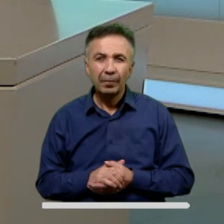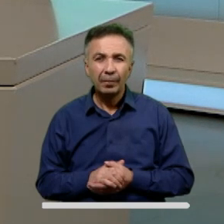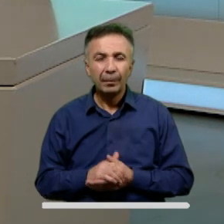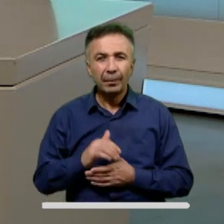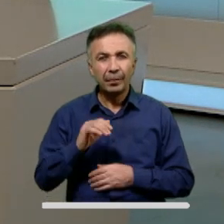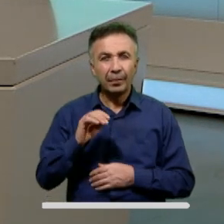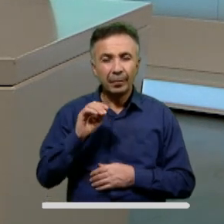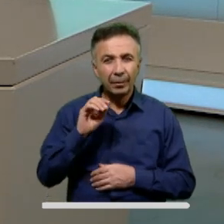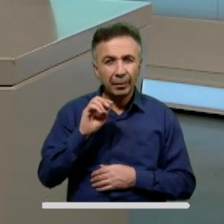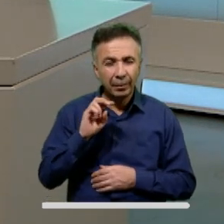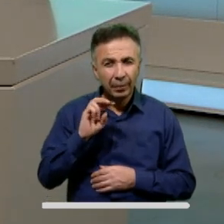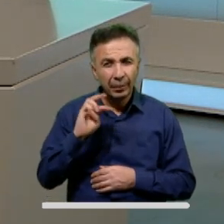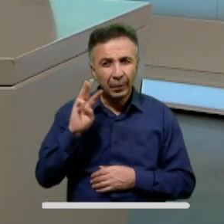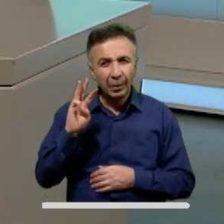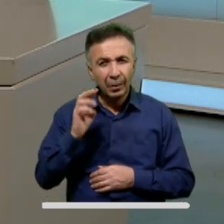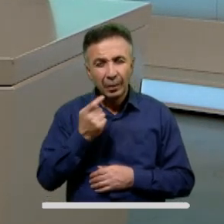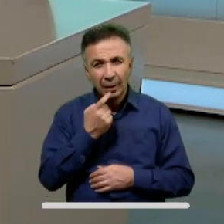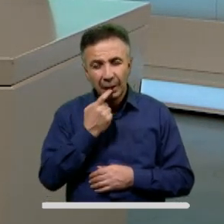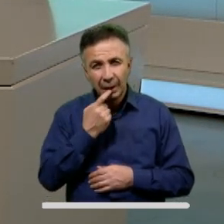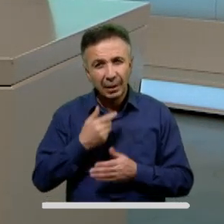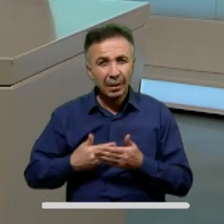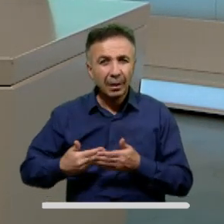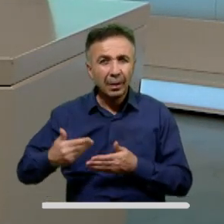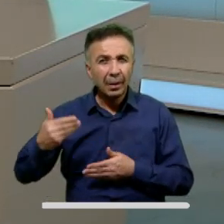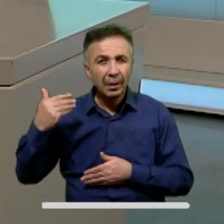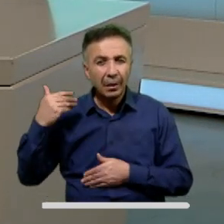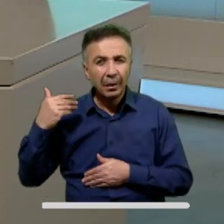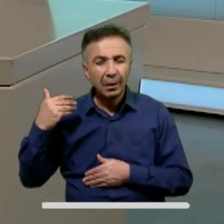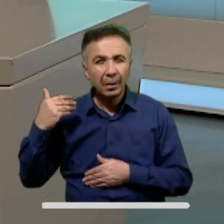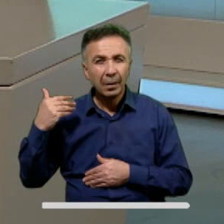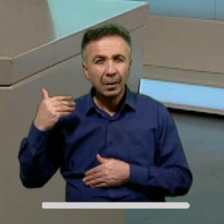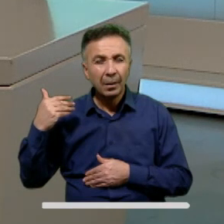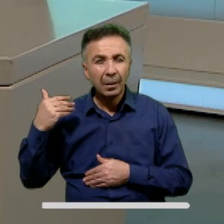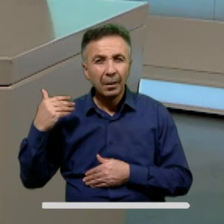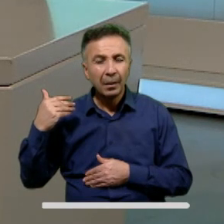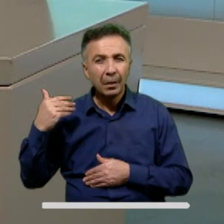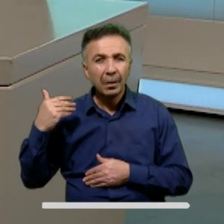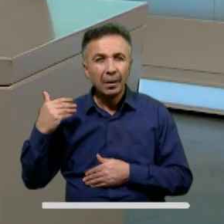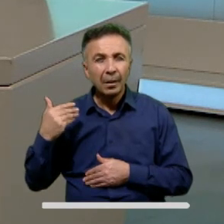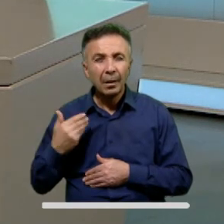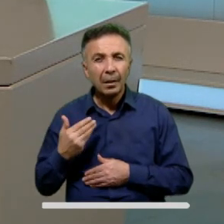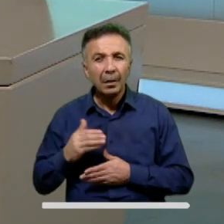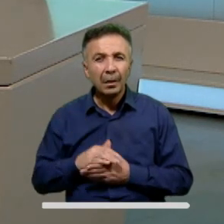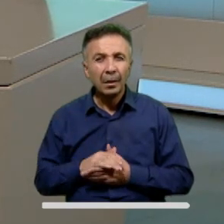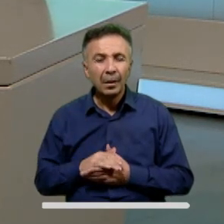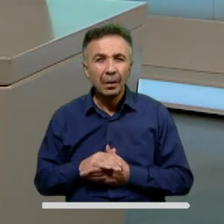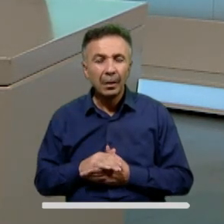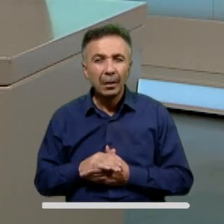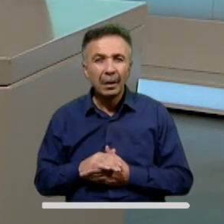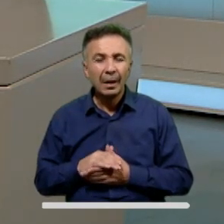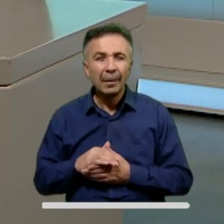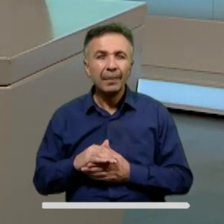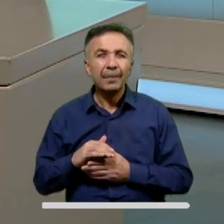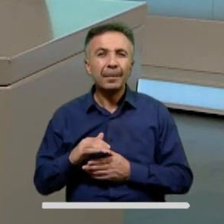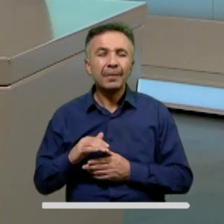20-25 sene diyeyim veya 30 seneye yakın zaman önce biz durumumuz yoktu diyeyim yani. İşte elektrik,